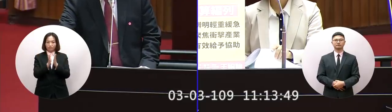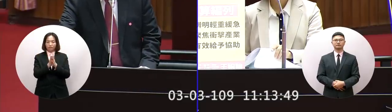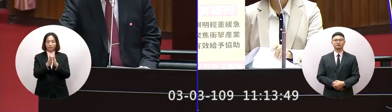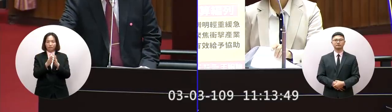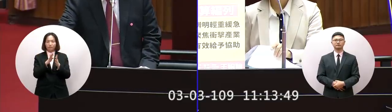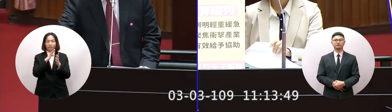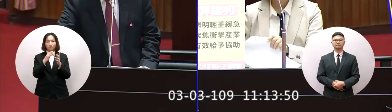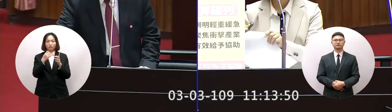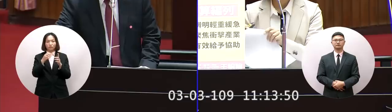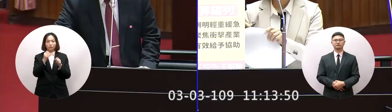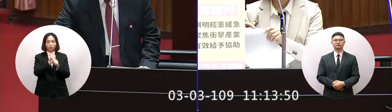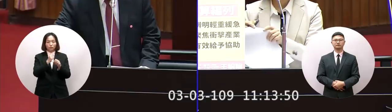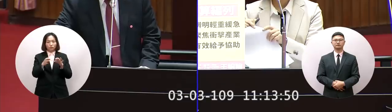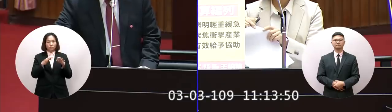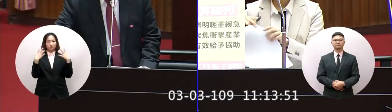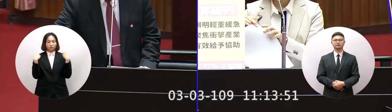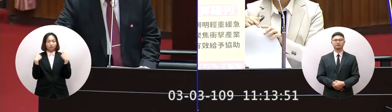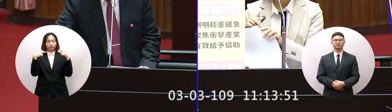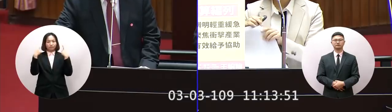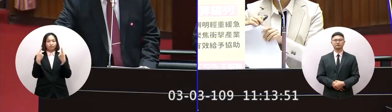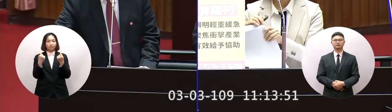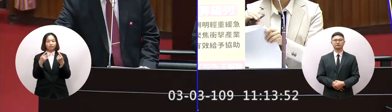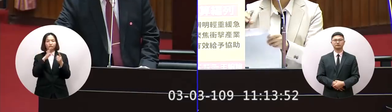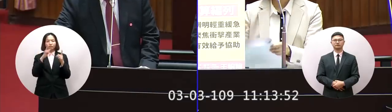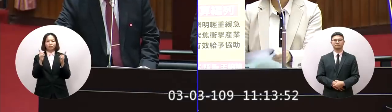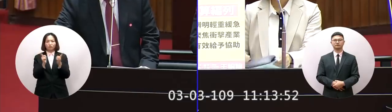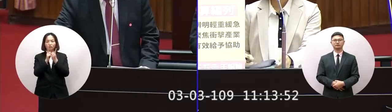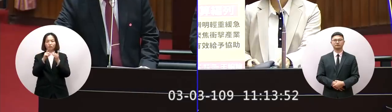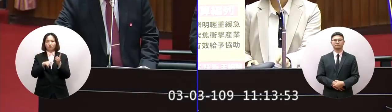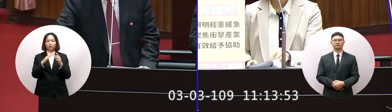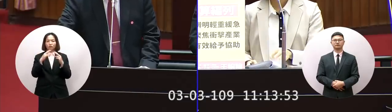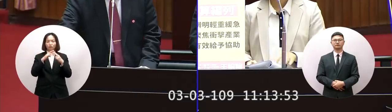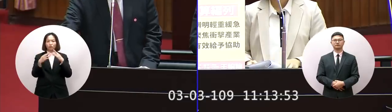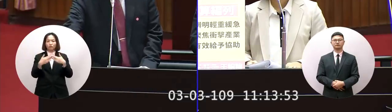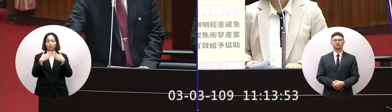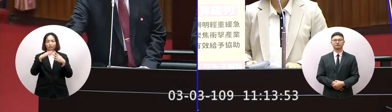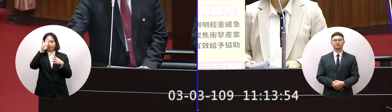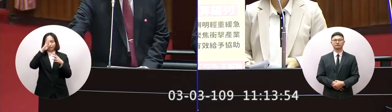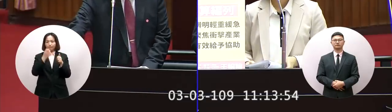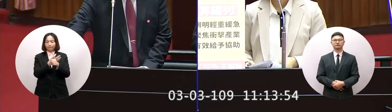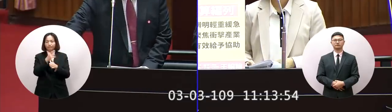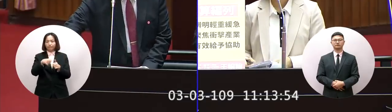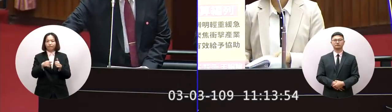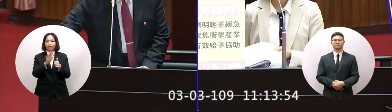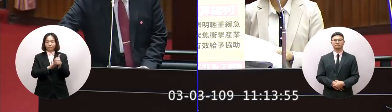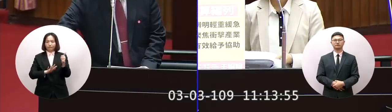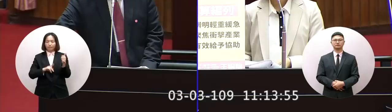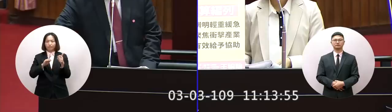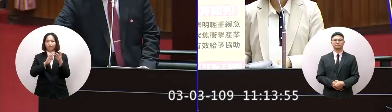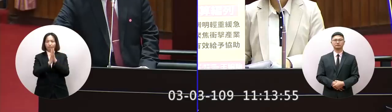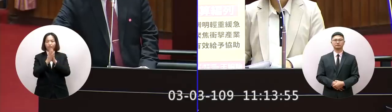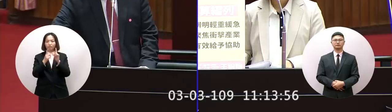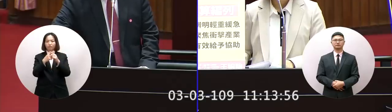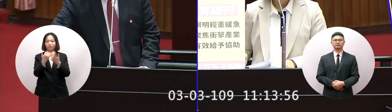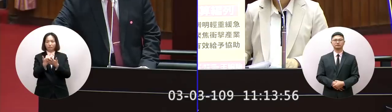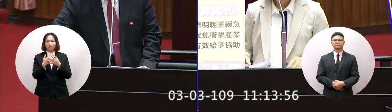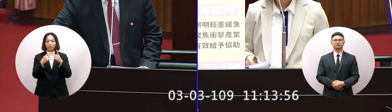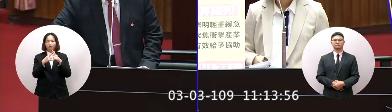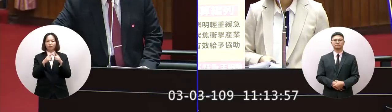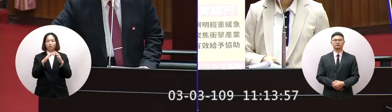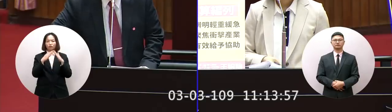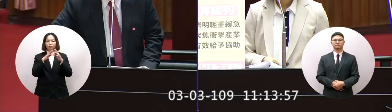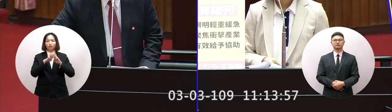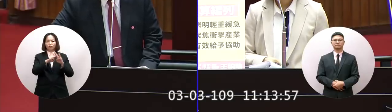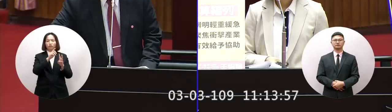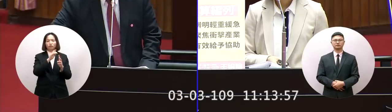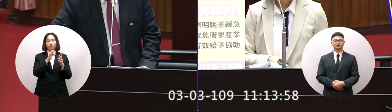是运作如常，但是受到武汉疫情以后，我们的消费者几乎都不出